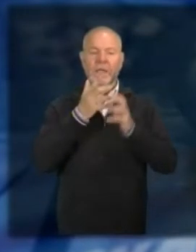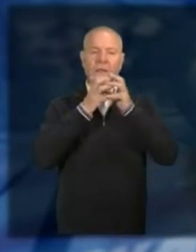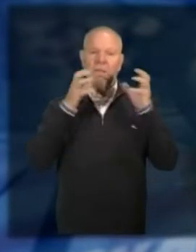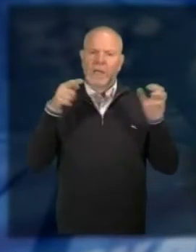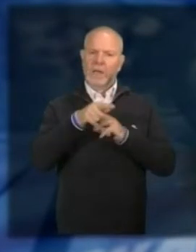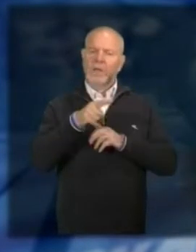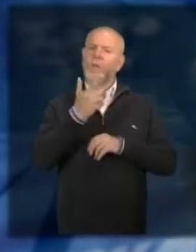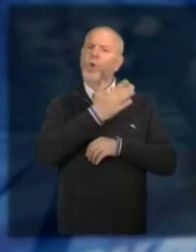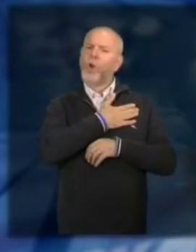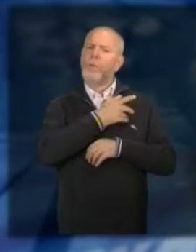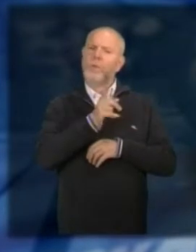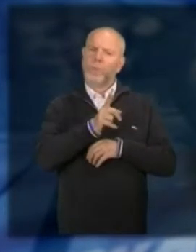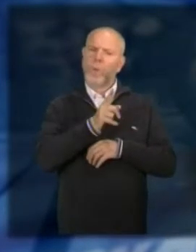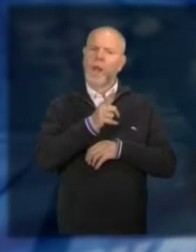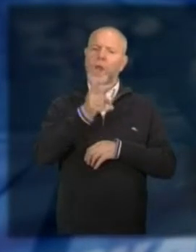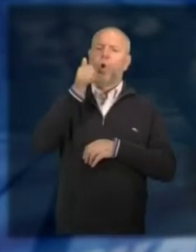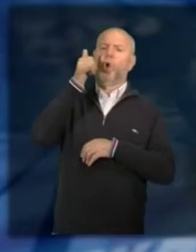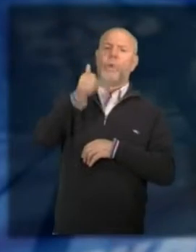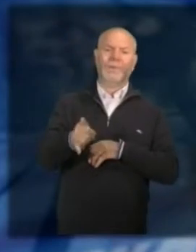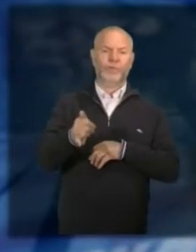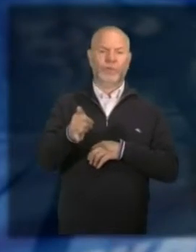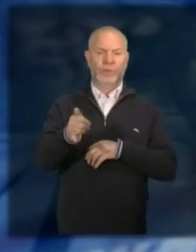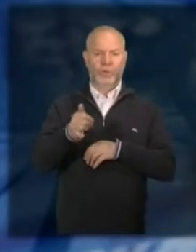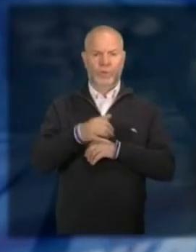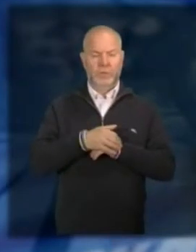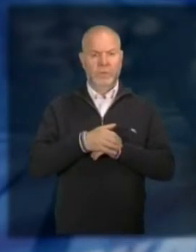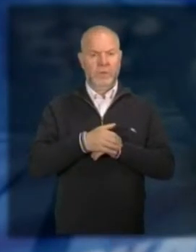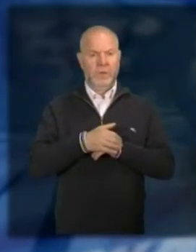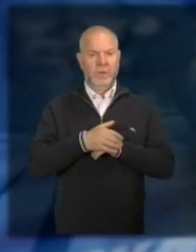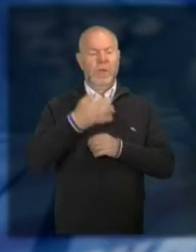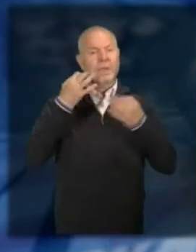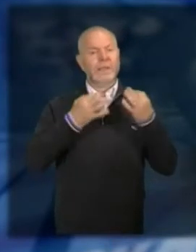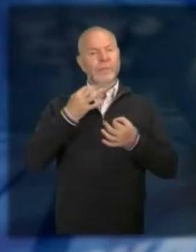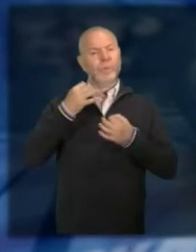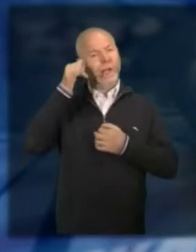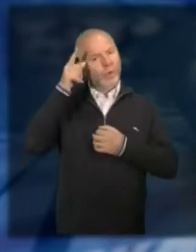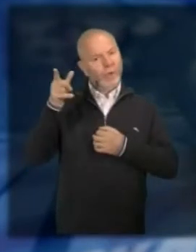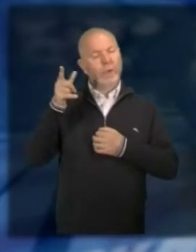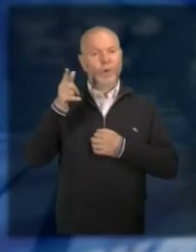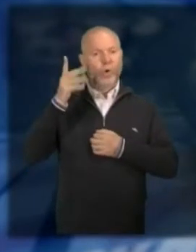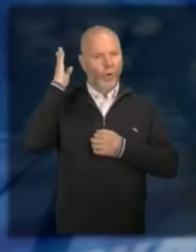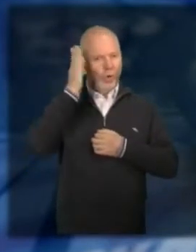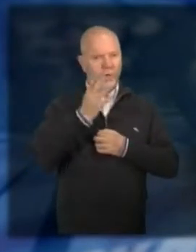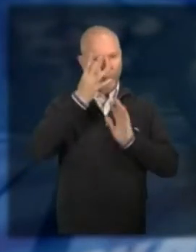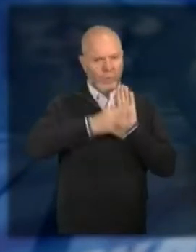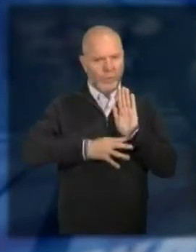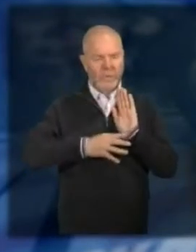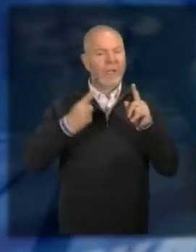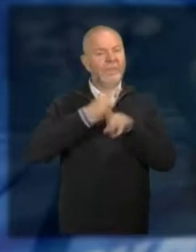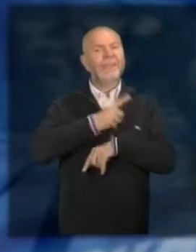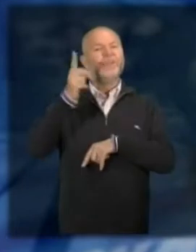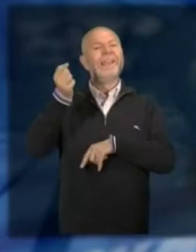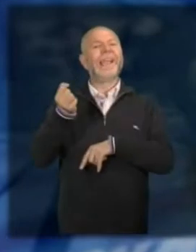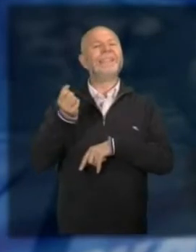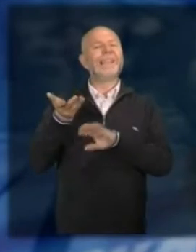ditta, ritenuto colpevole di omicidio colposo. La Corte di Appello di Torino l'aveva condannato a 4 mesi, ma ora la